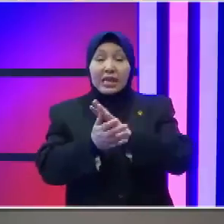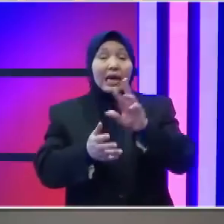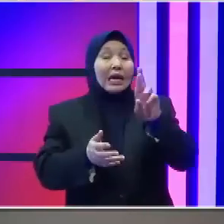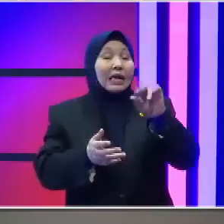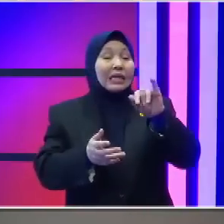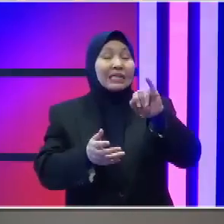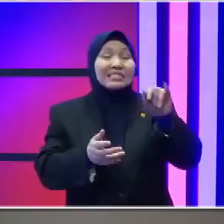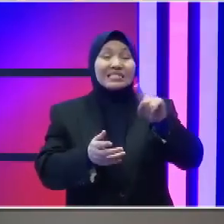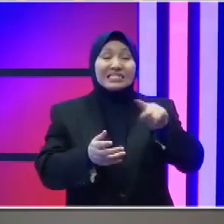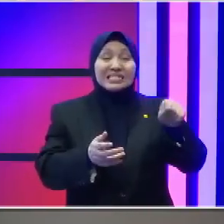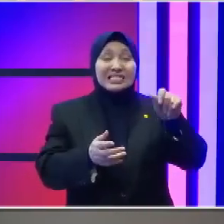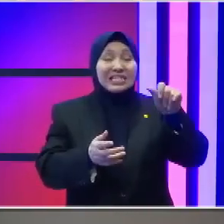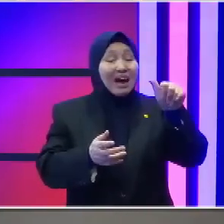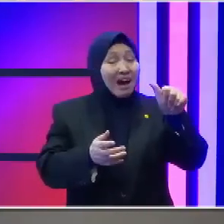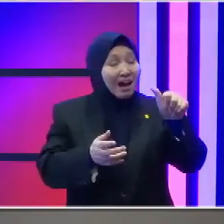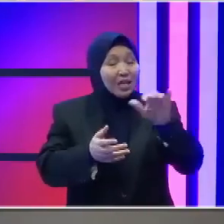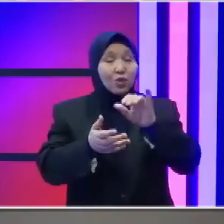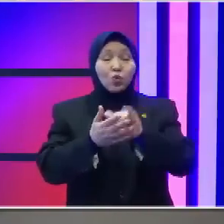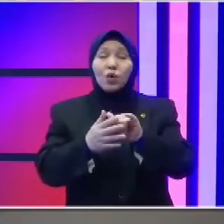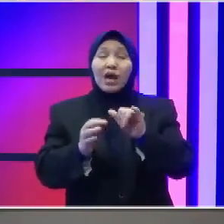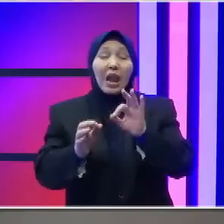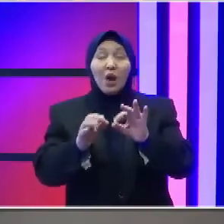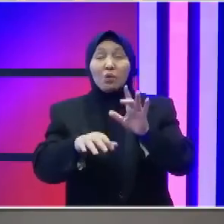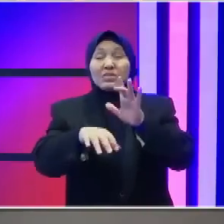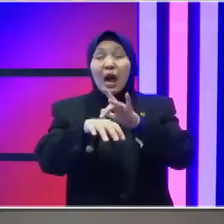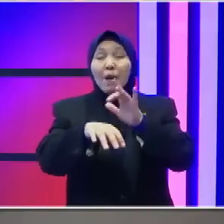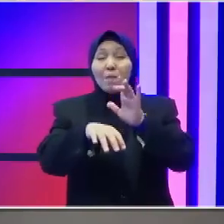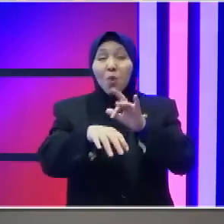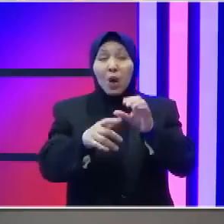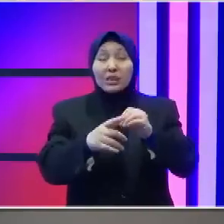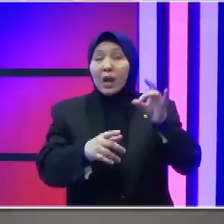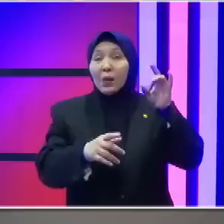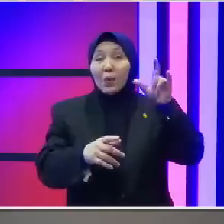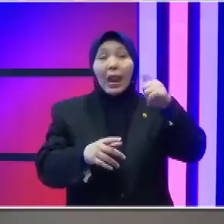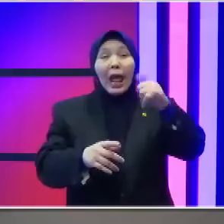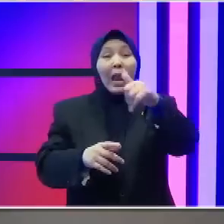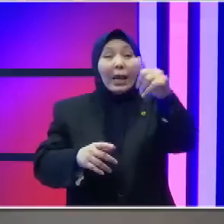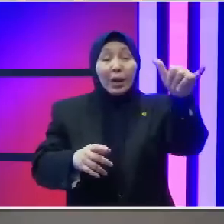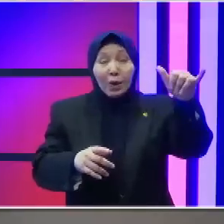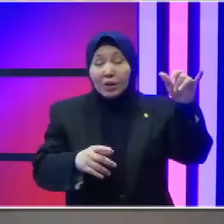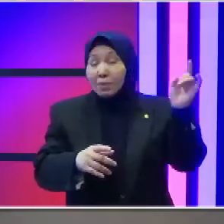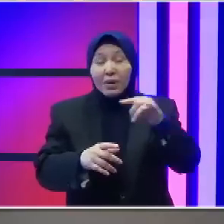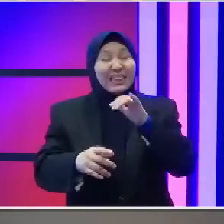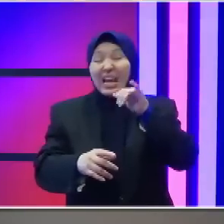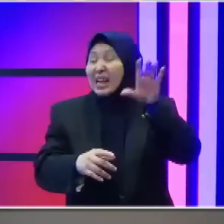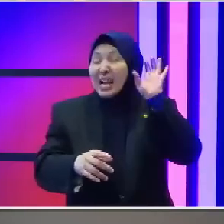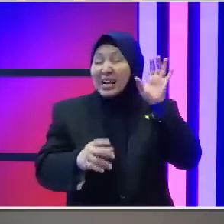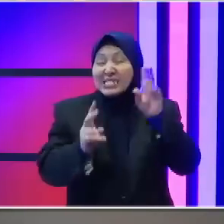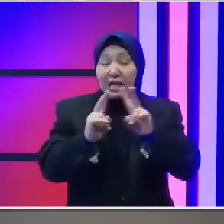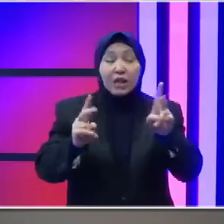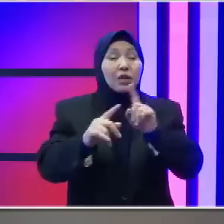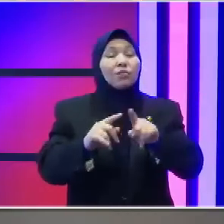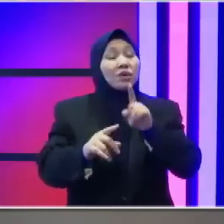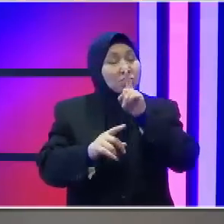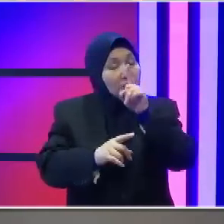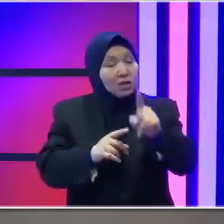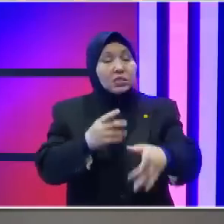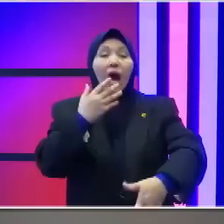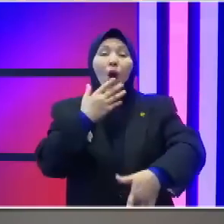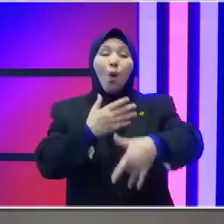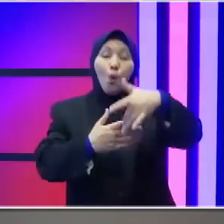ni bunyi macam kalau nyamuk ke ataupun lalat macam tu kan, tak dengar sangat. Tetapi rupanya